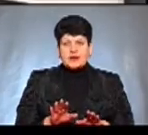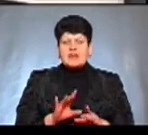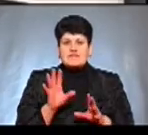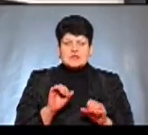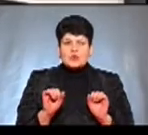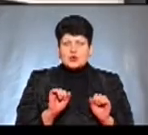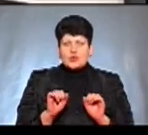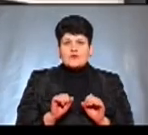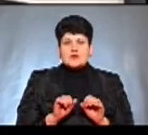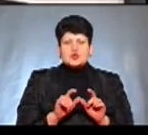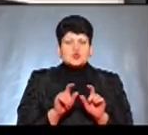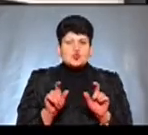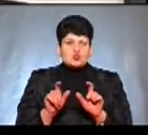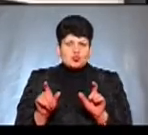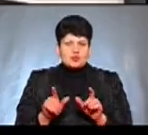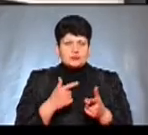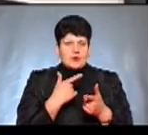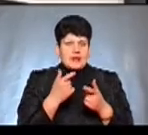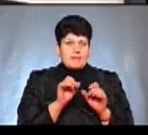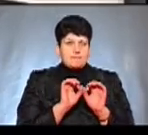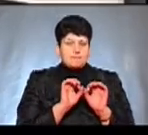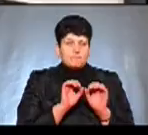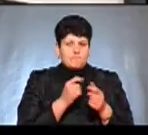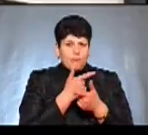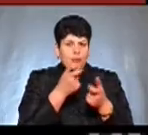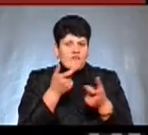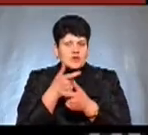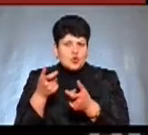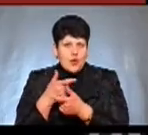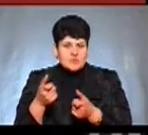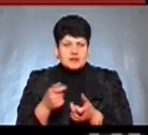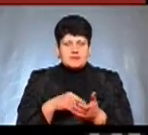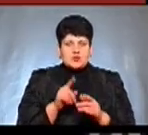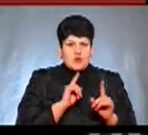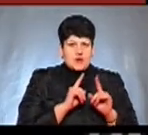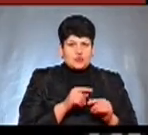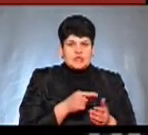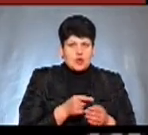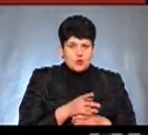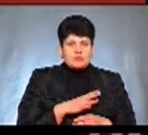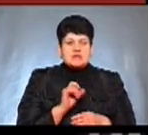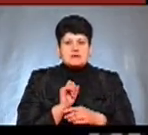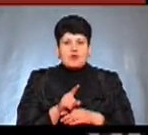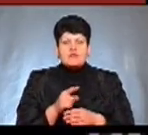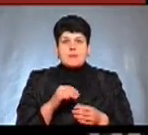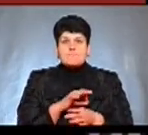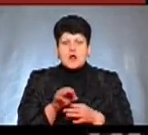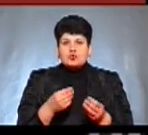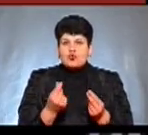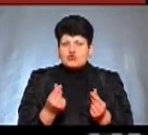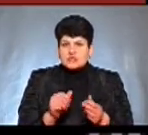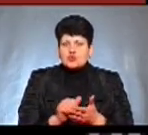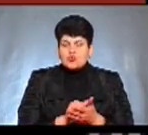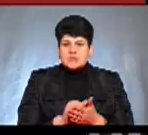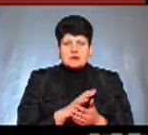структури були повідомлені структурним підрозділом міської ради Тернополя. Була замовлена проєктно-кошторисна документація. Була розроблена